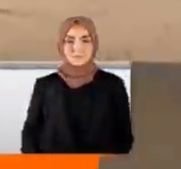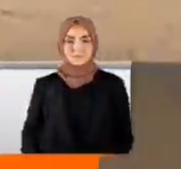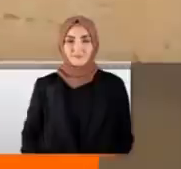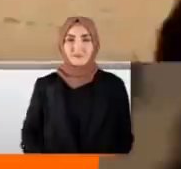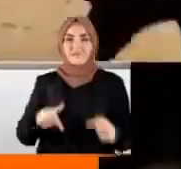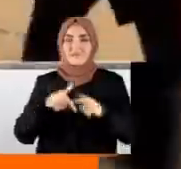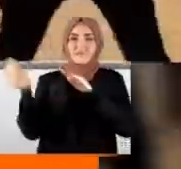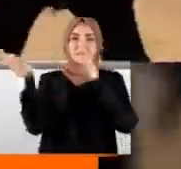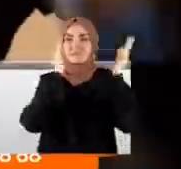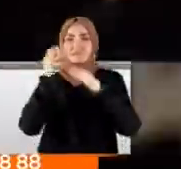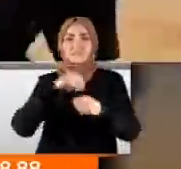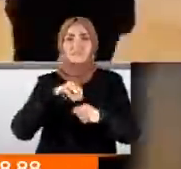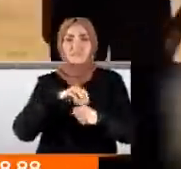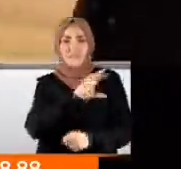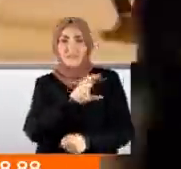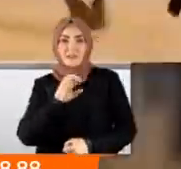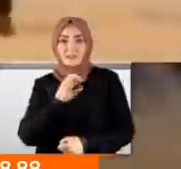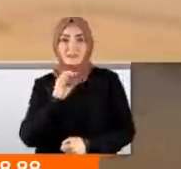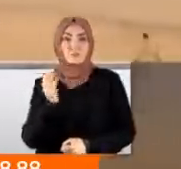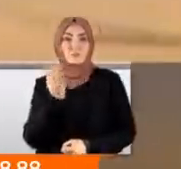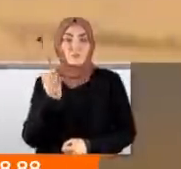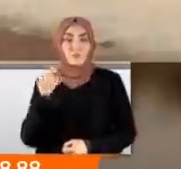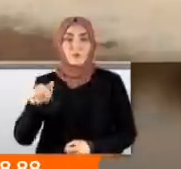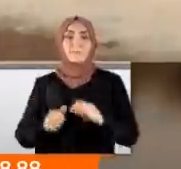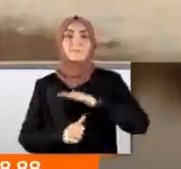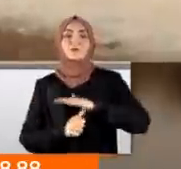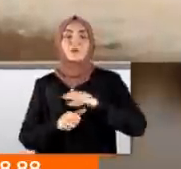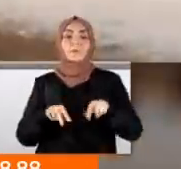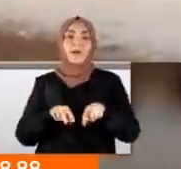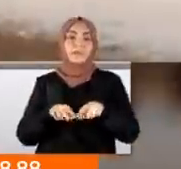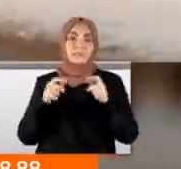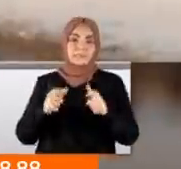Fırtınada en çok etkilenen yerlerden biri başkent Madrid.